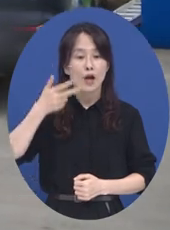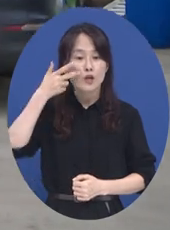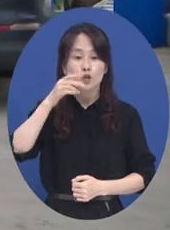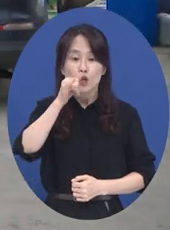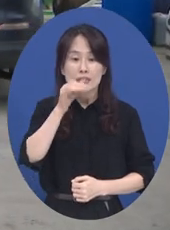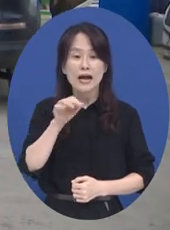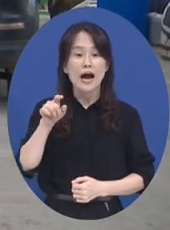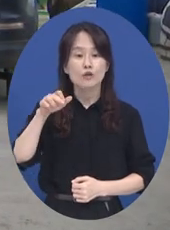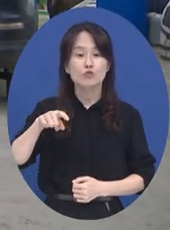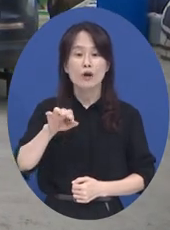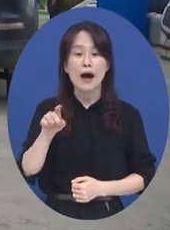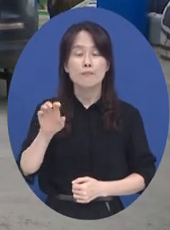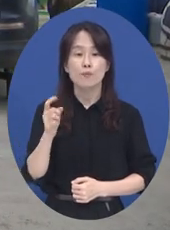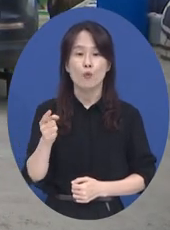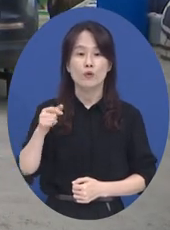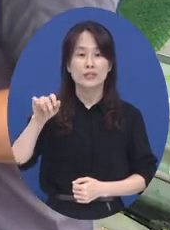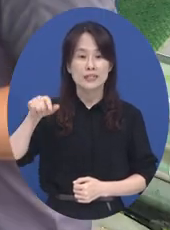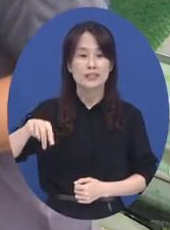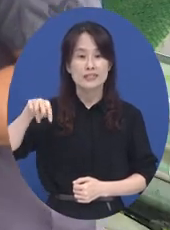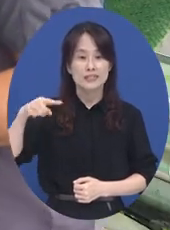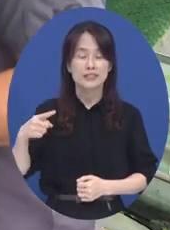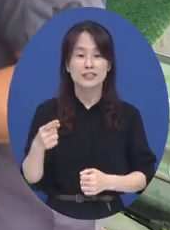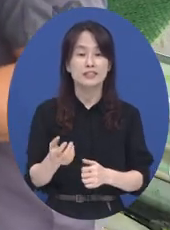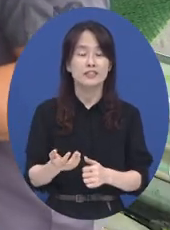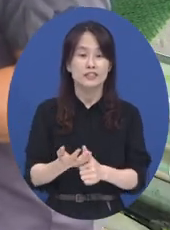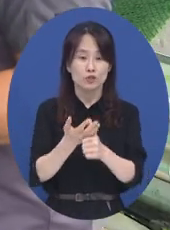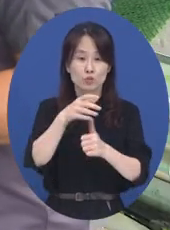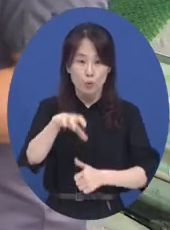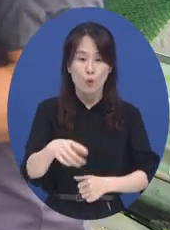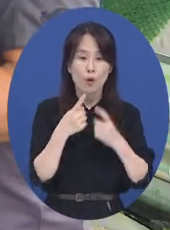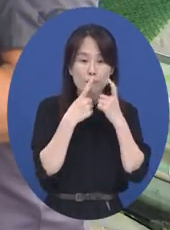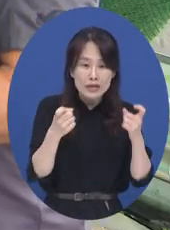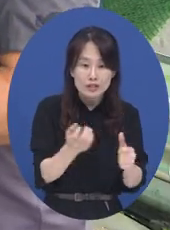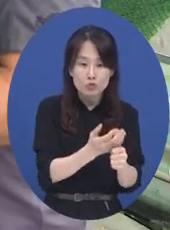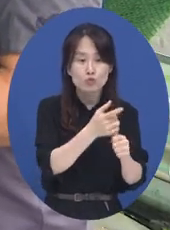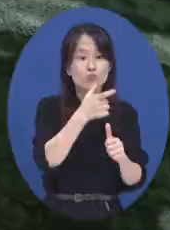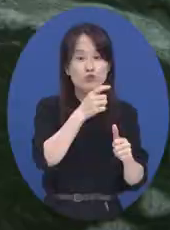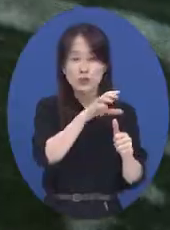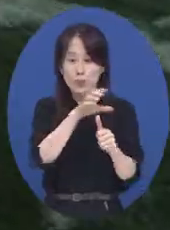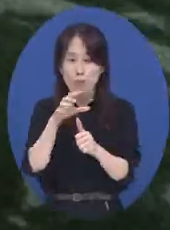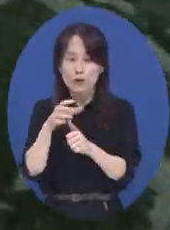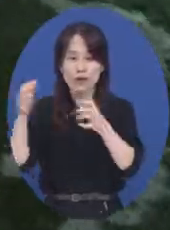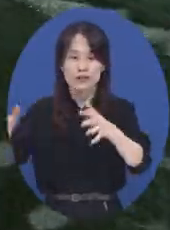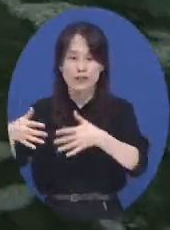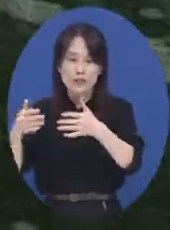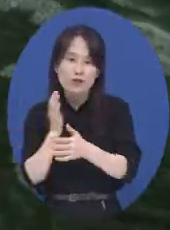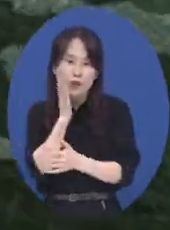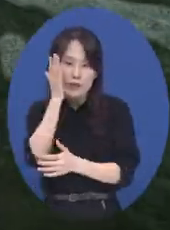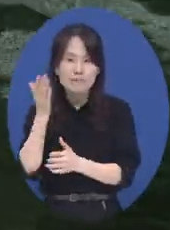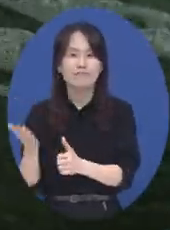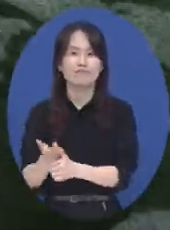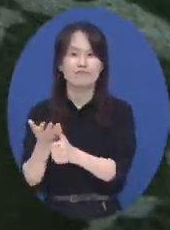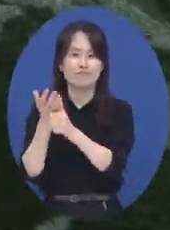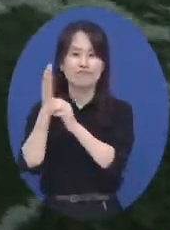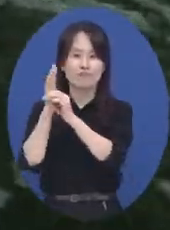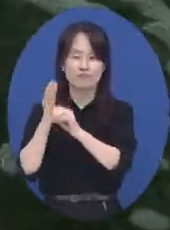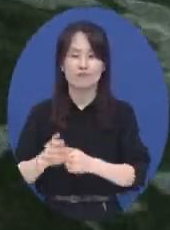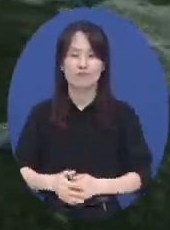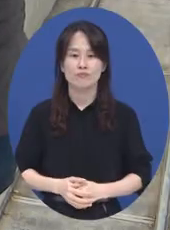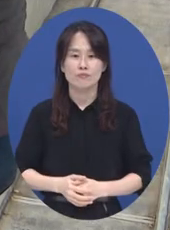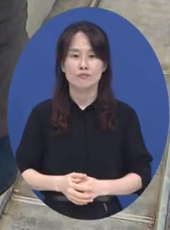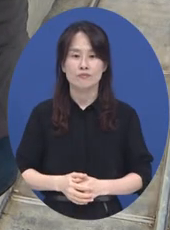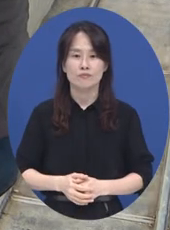여주에 위치한 아쿠아포닉스 농장입니다. 메기를 키우는 수조에 물을 이용해 샐러드용 입채소를 수경으로 재배하고